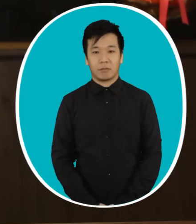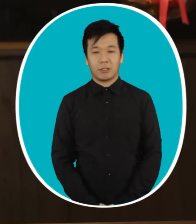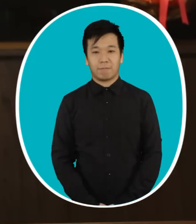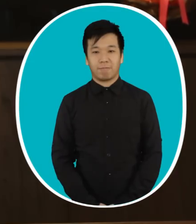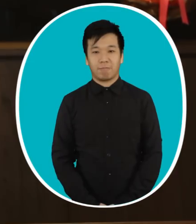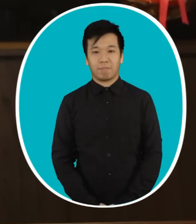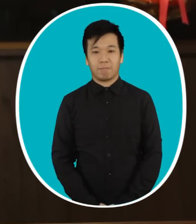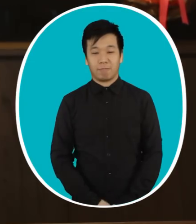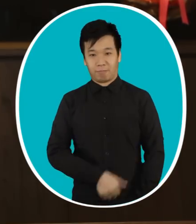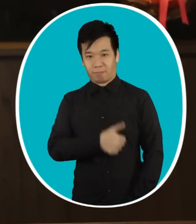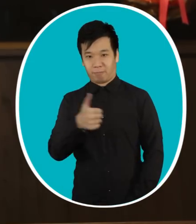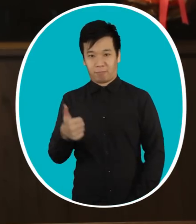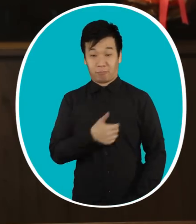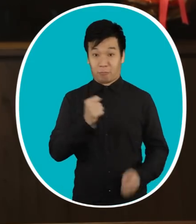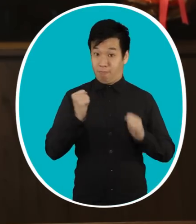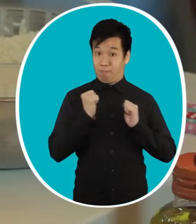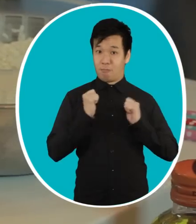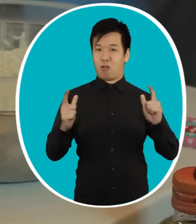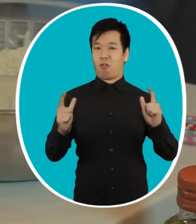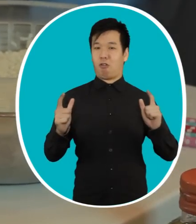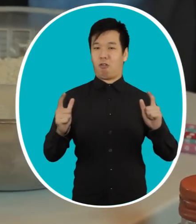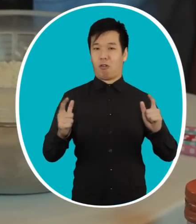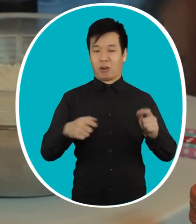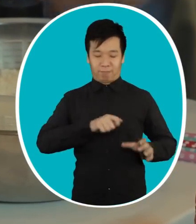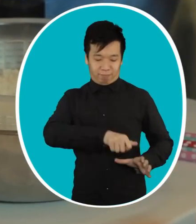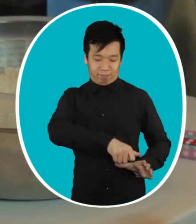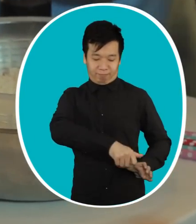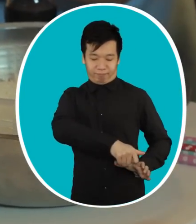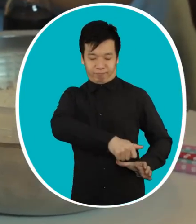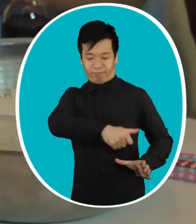好，大功告成啦嚇！開棺